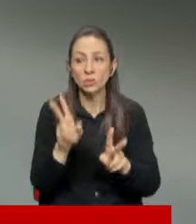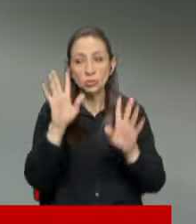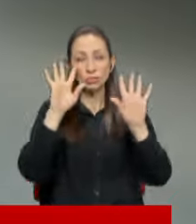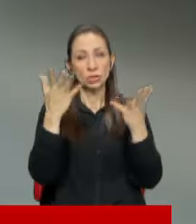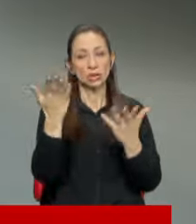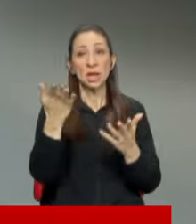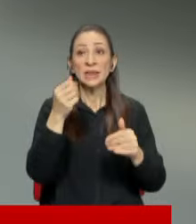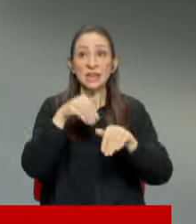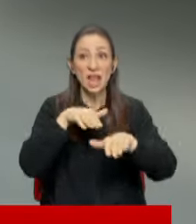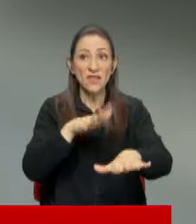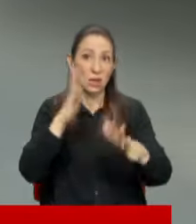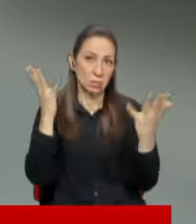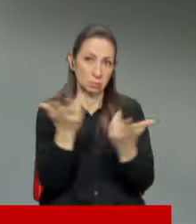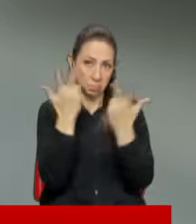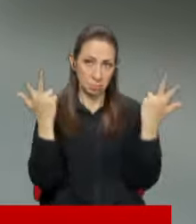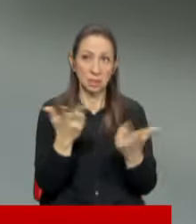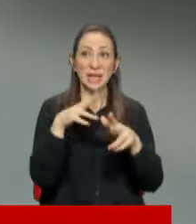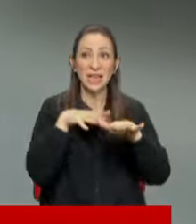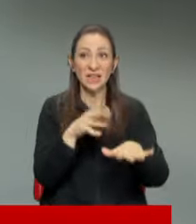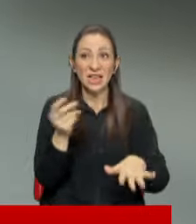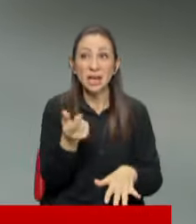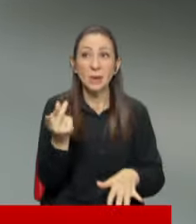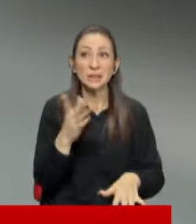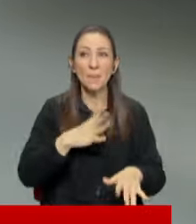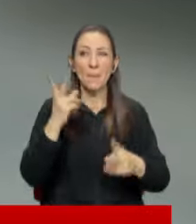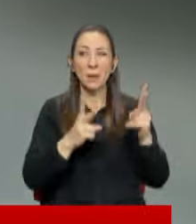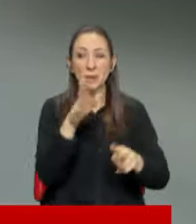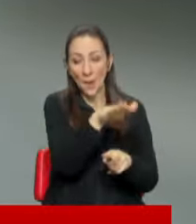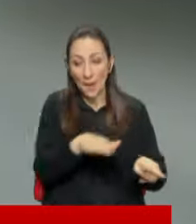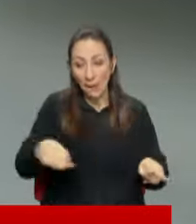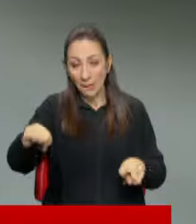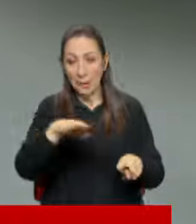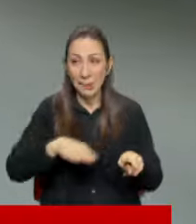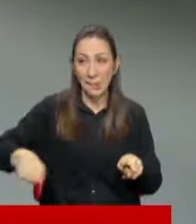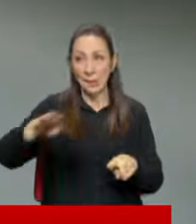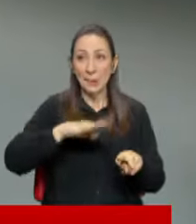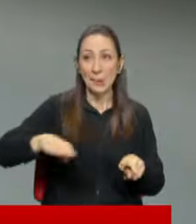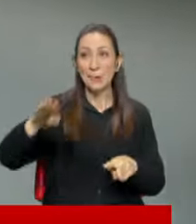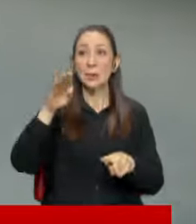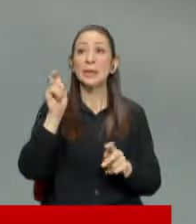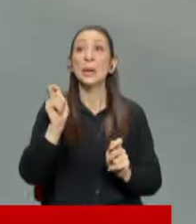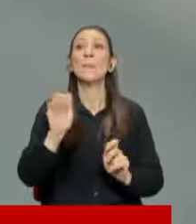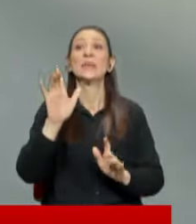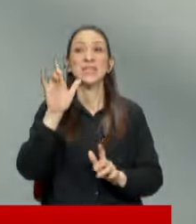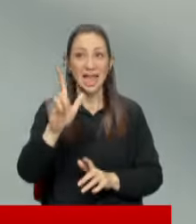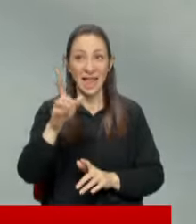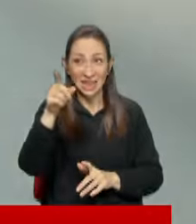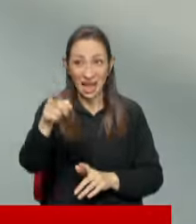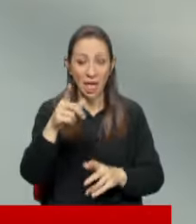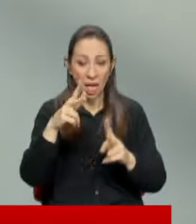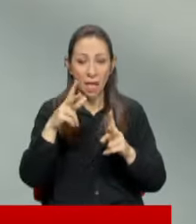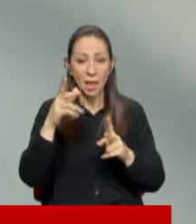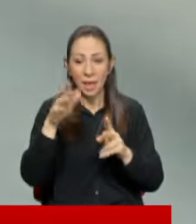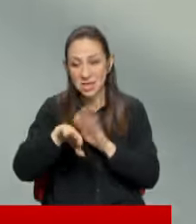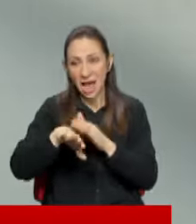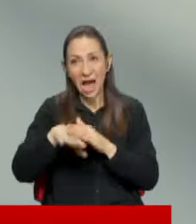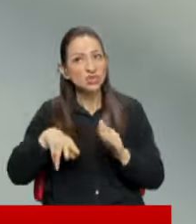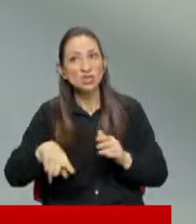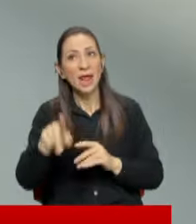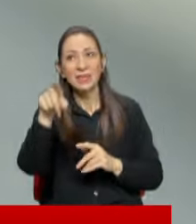karşılaştı. Trafik yoğundu. Trafikten kaçmak isteyen bazı araç sürücüleri zorunlu olmadıkça kullanmamaları gereken emniyet